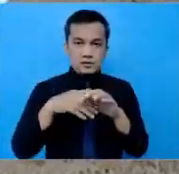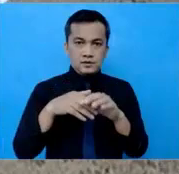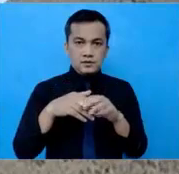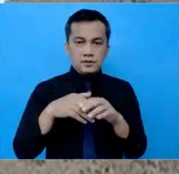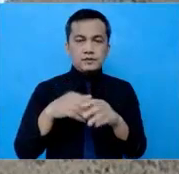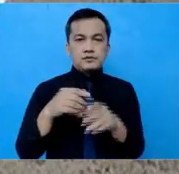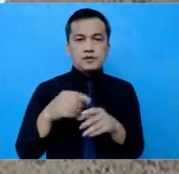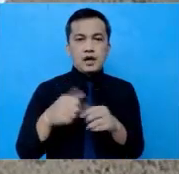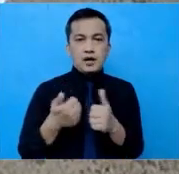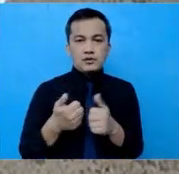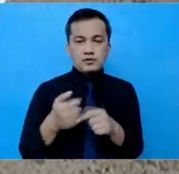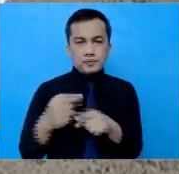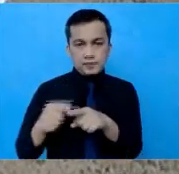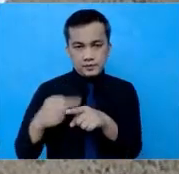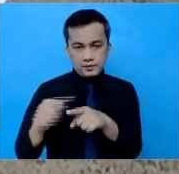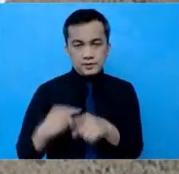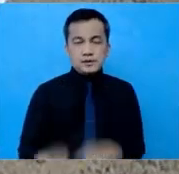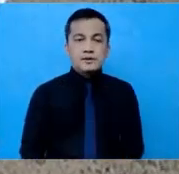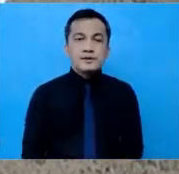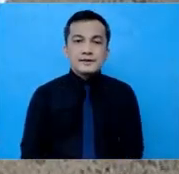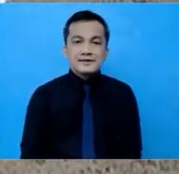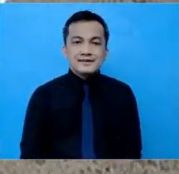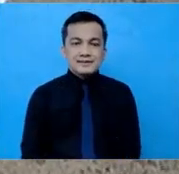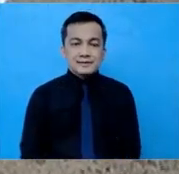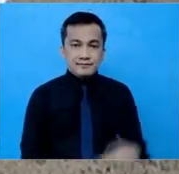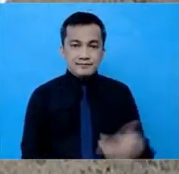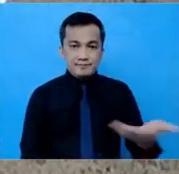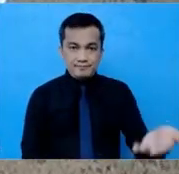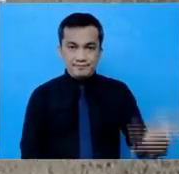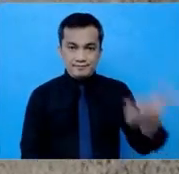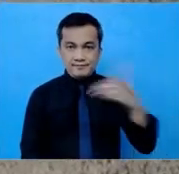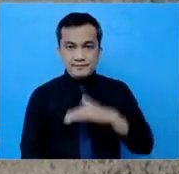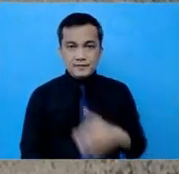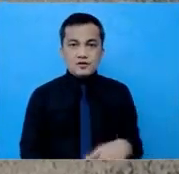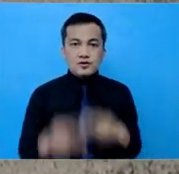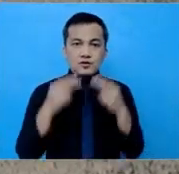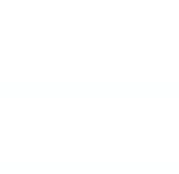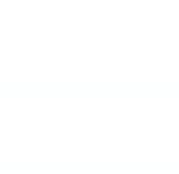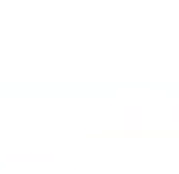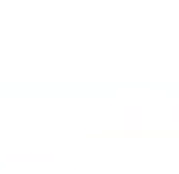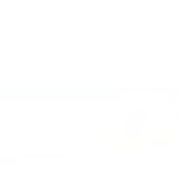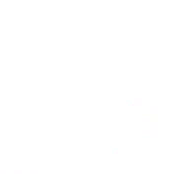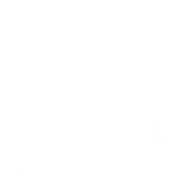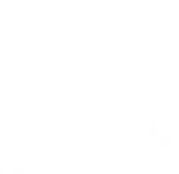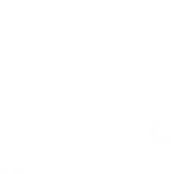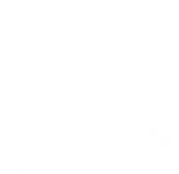Nagbabalita mula sa Frontline, Shaila Francisco, News 5.